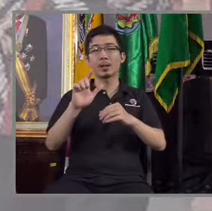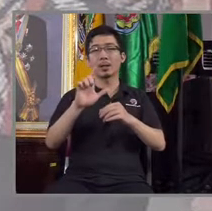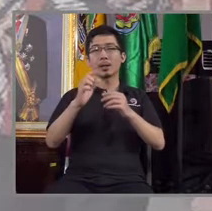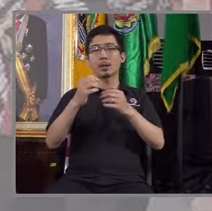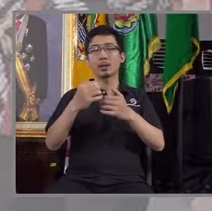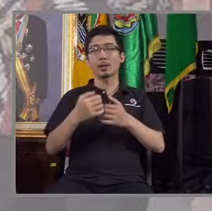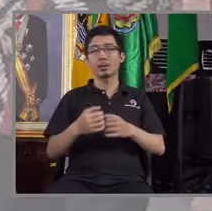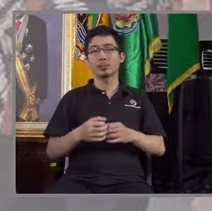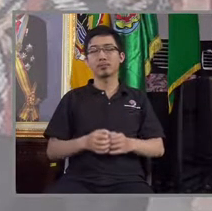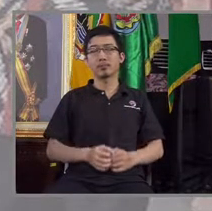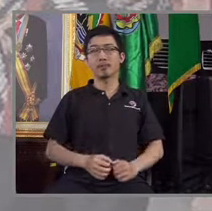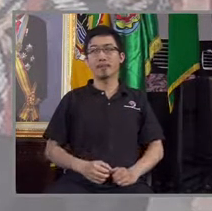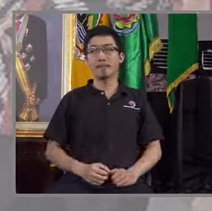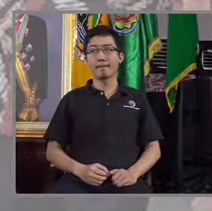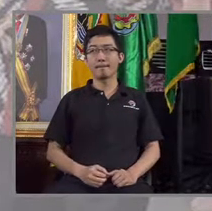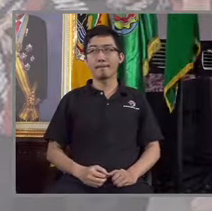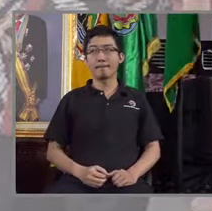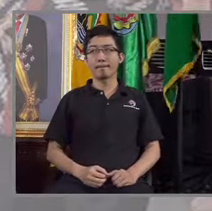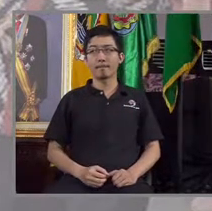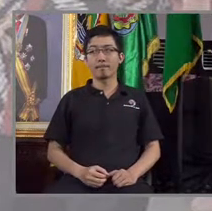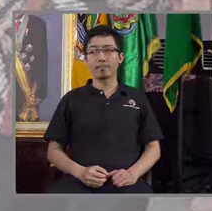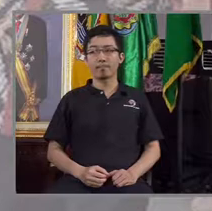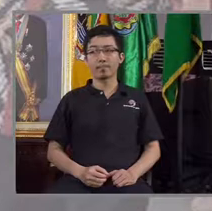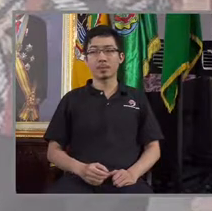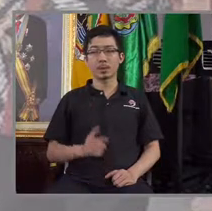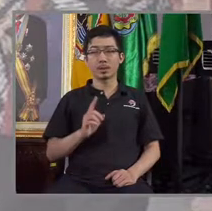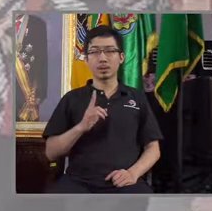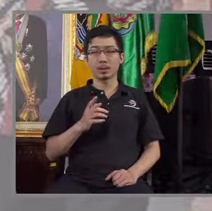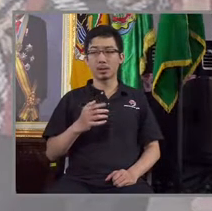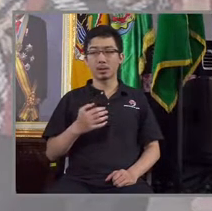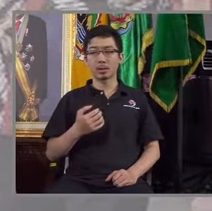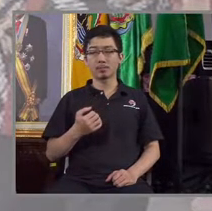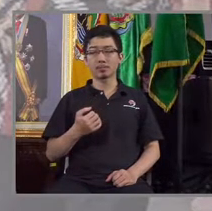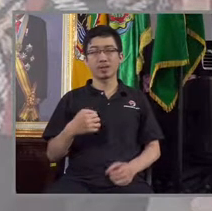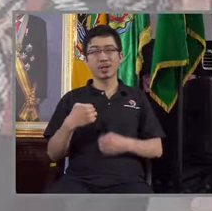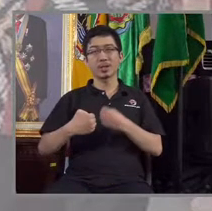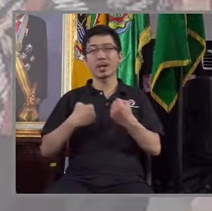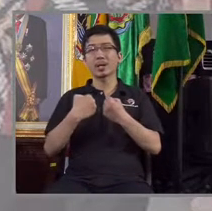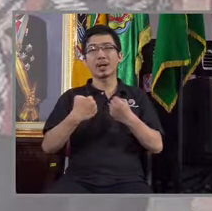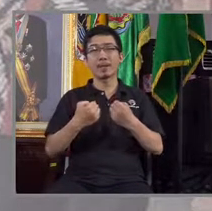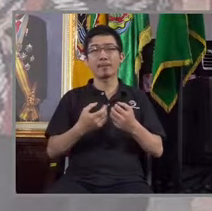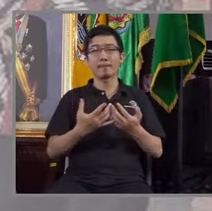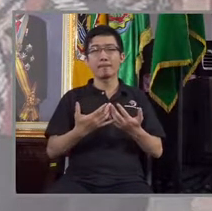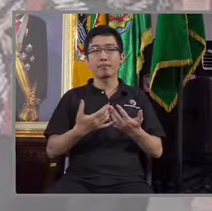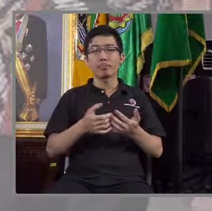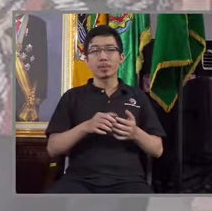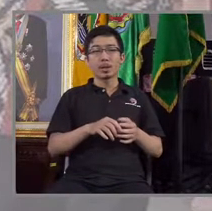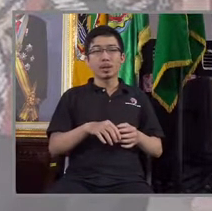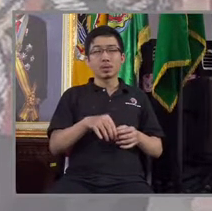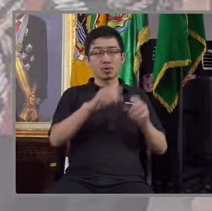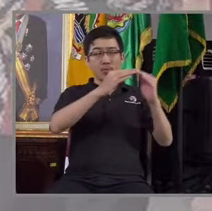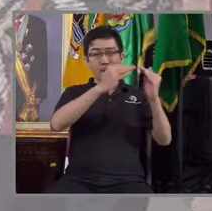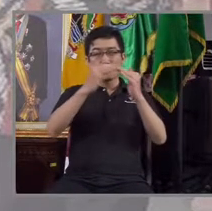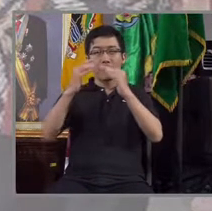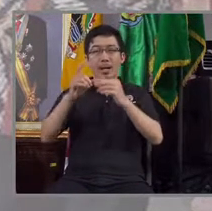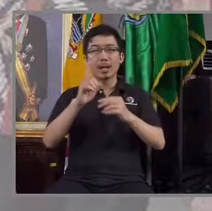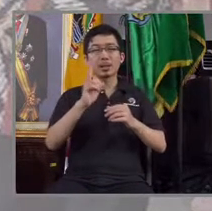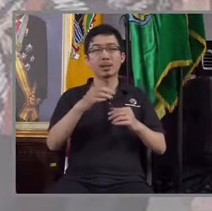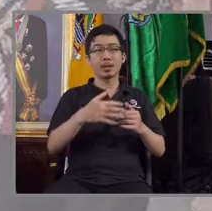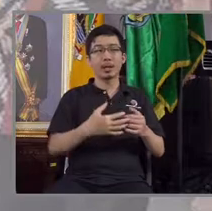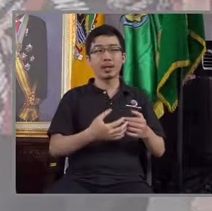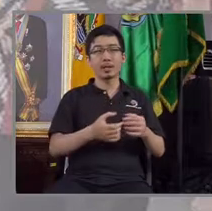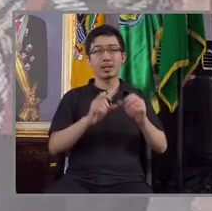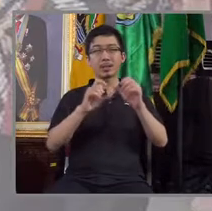Selanjutnya inovasi gertak sabu, gerakan tanam sayur dan buah di setiap rumah. Dengan